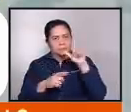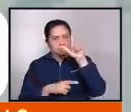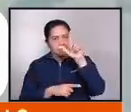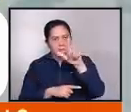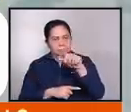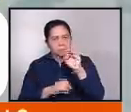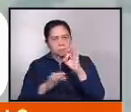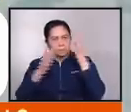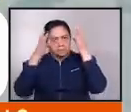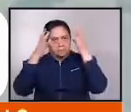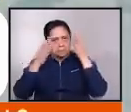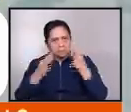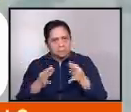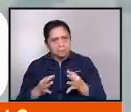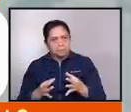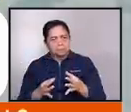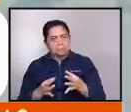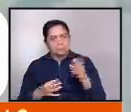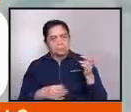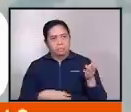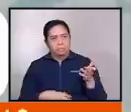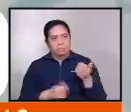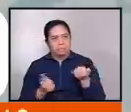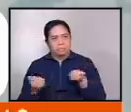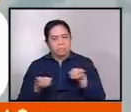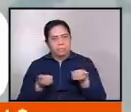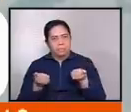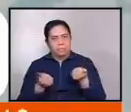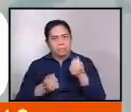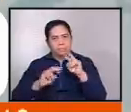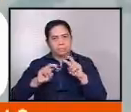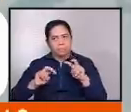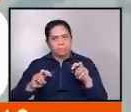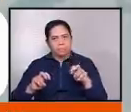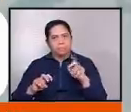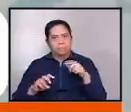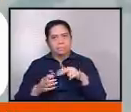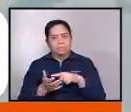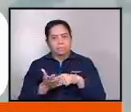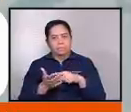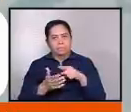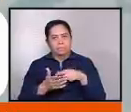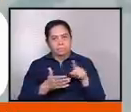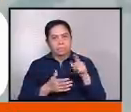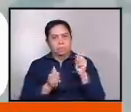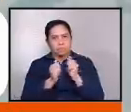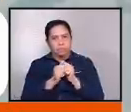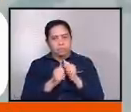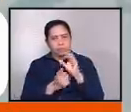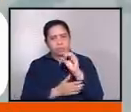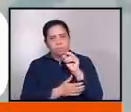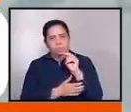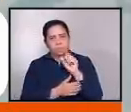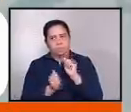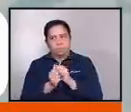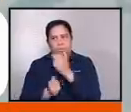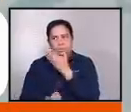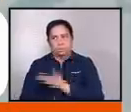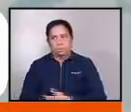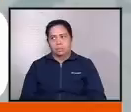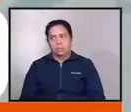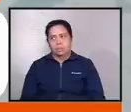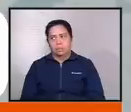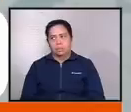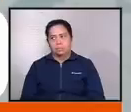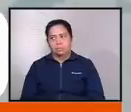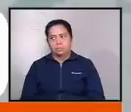kung makapag-decide sila sa kanilang administrative investigation, saka pa lang sila mag-deduct with the consent from the employee. Yes. So,